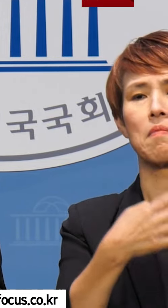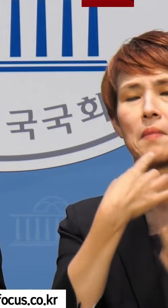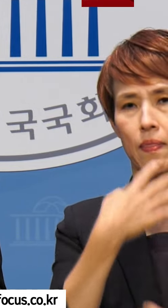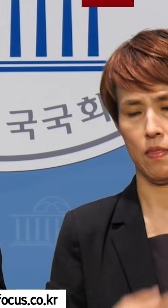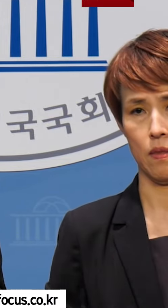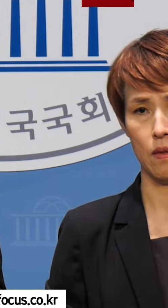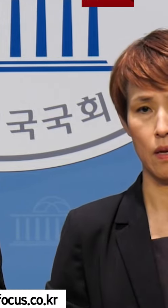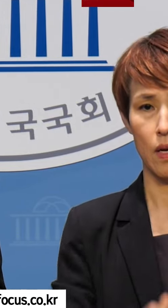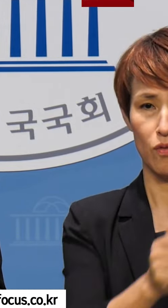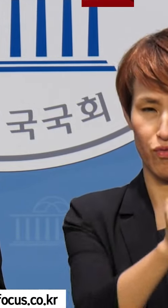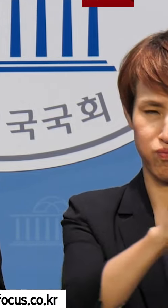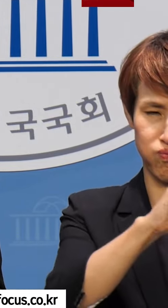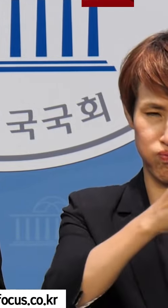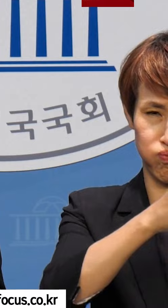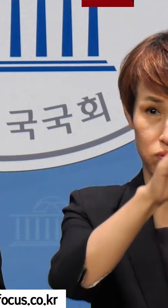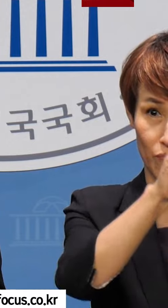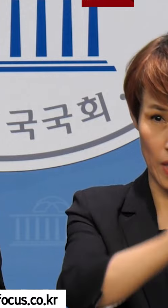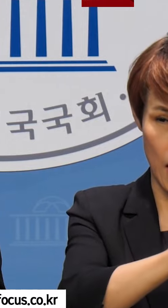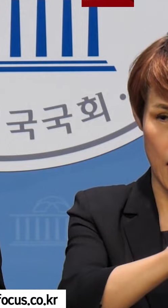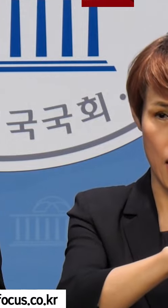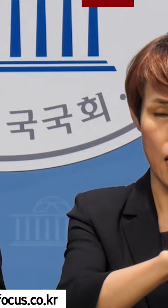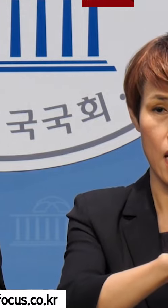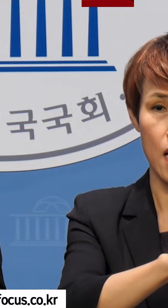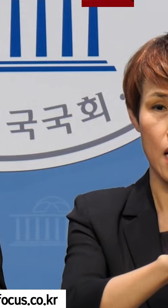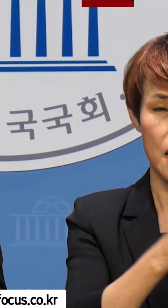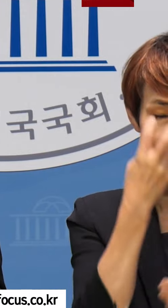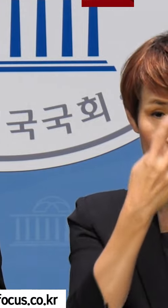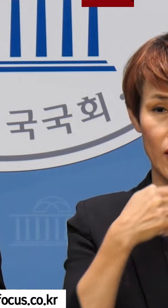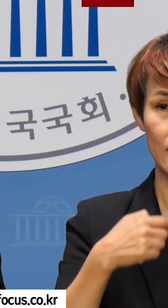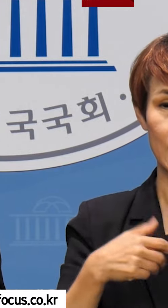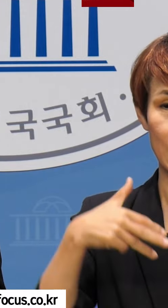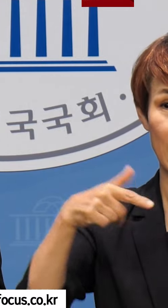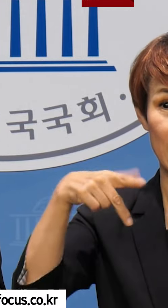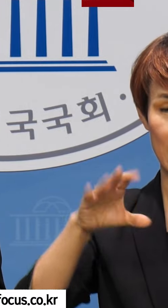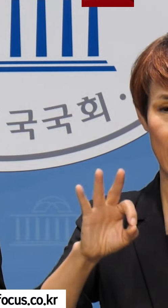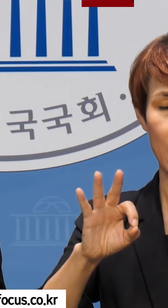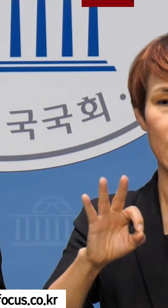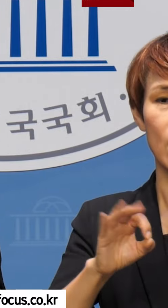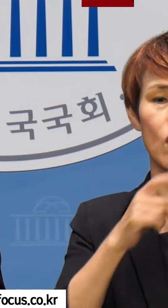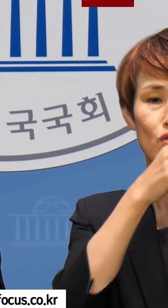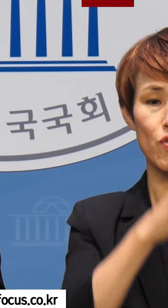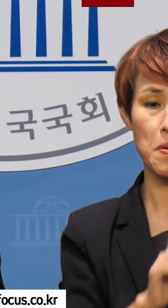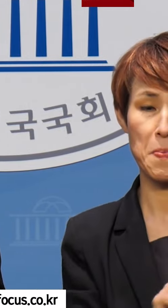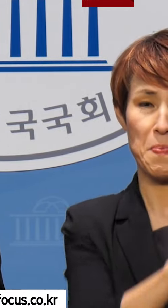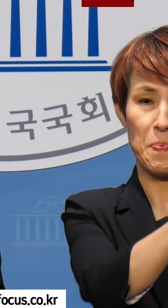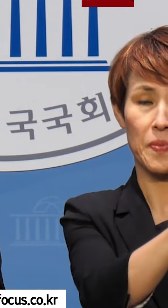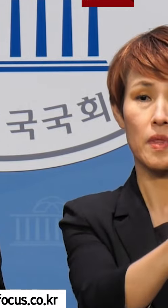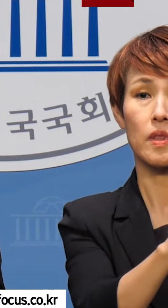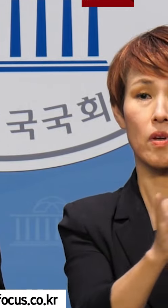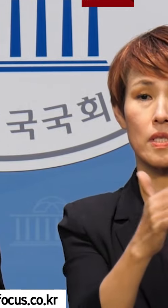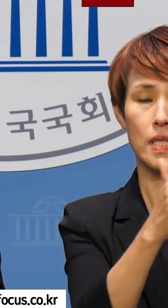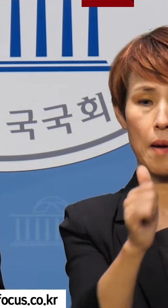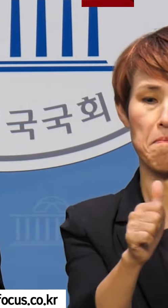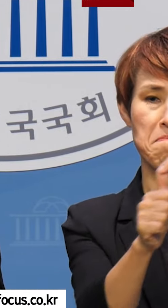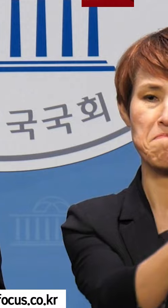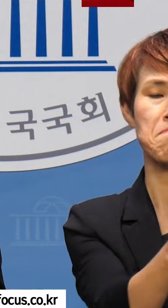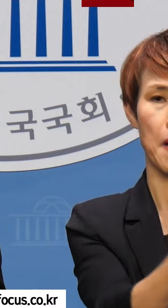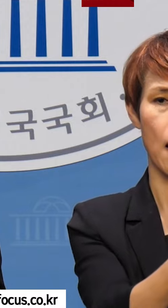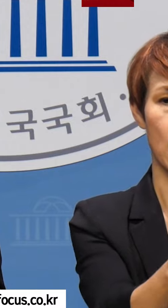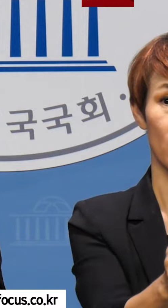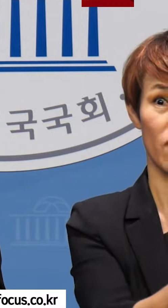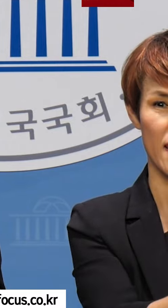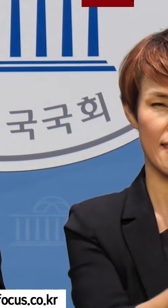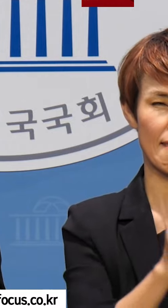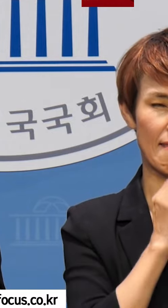주가조작 등 김여사 의욕 수사를 지위하는 차장에 친 조상원 검사가 보임 그 위엔